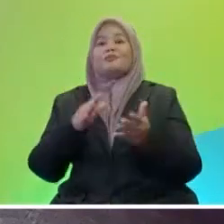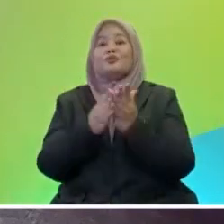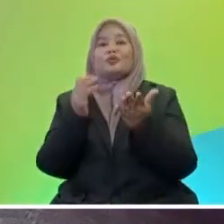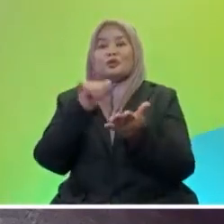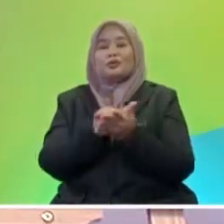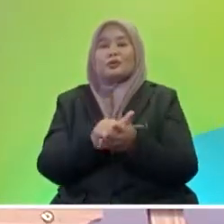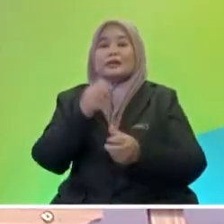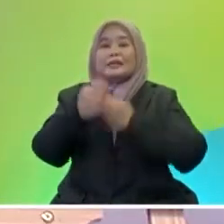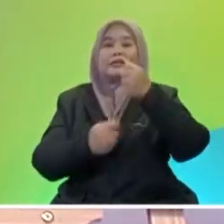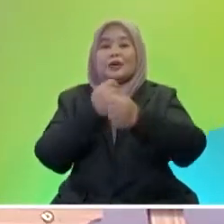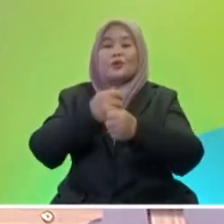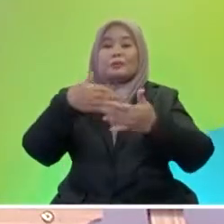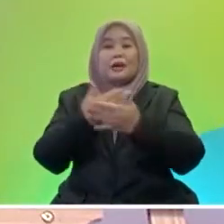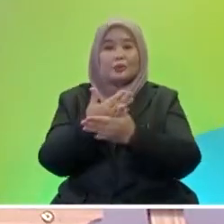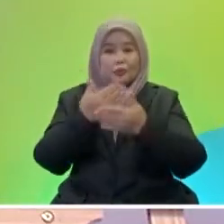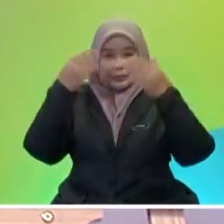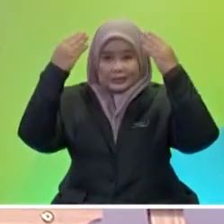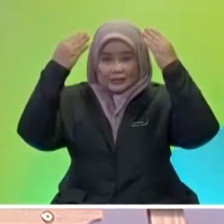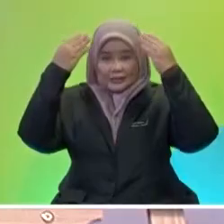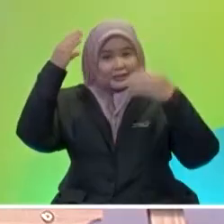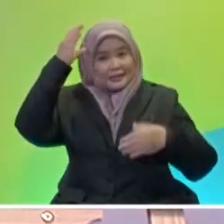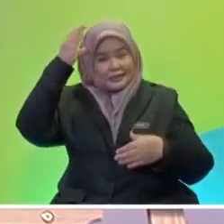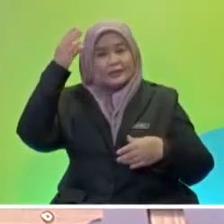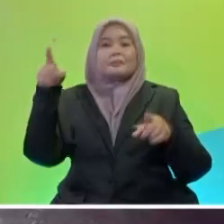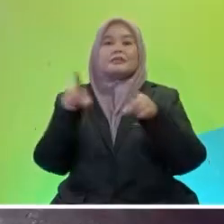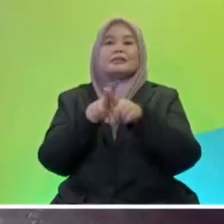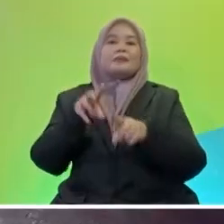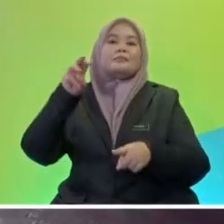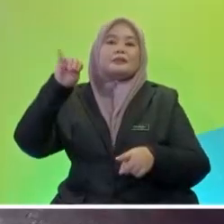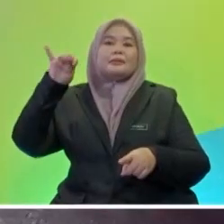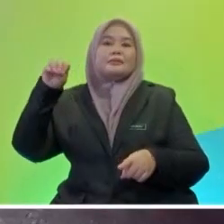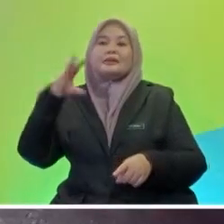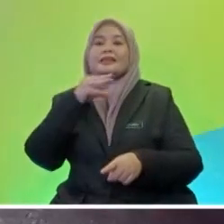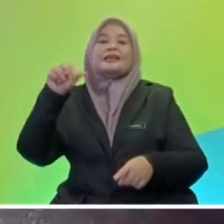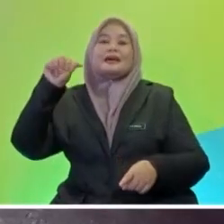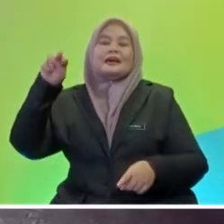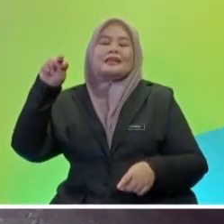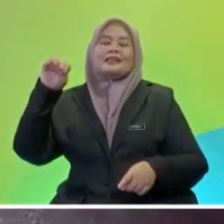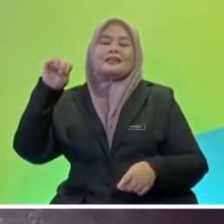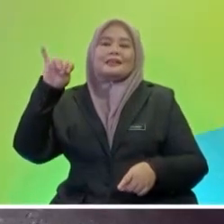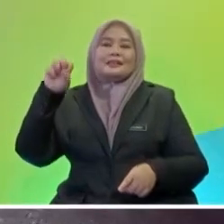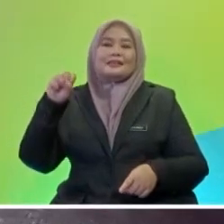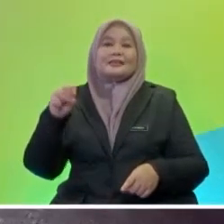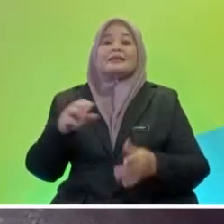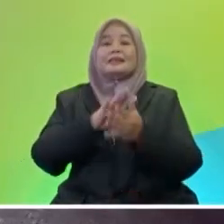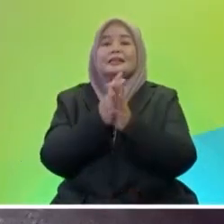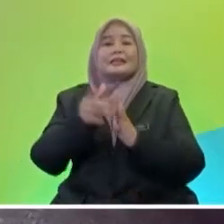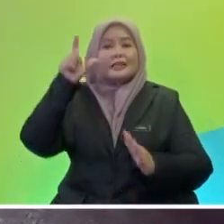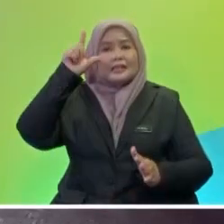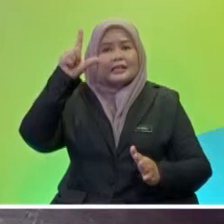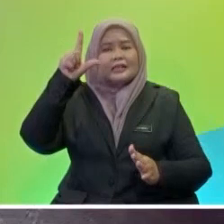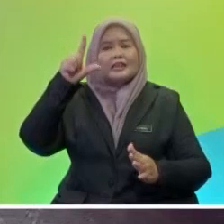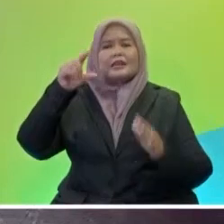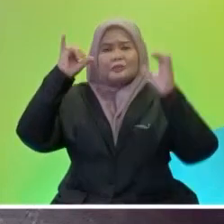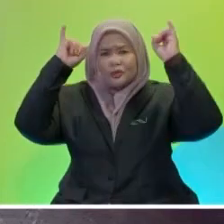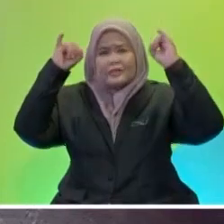Tahun Baru Cina bersama Mimi dan Anis tepat sekali Jadi kita tidak lihat dalam